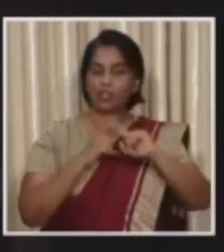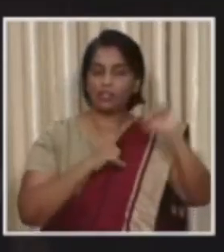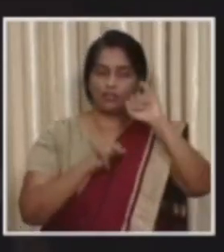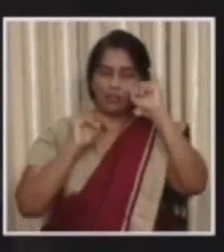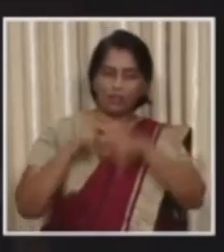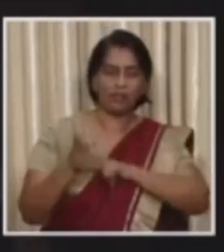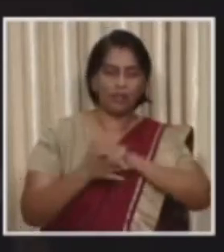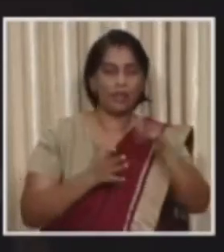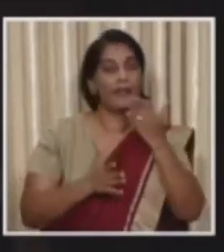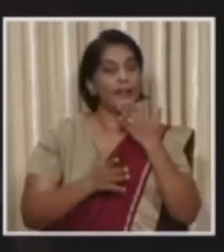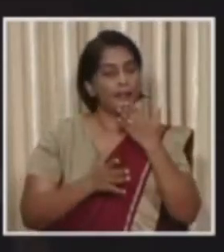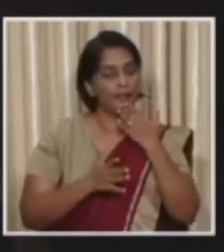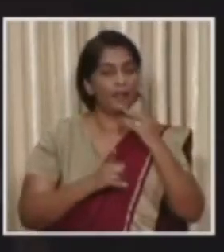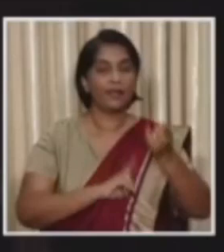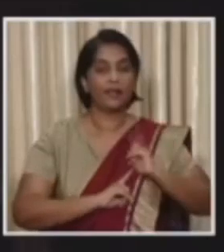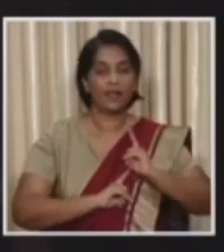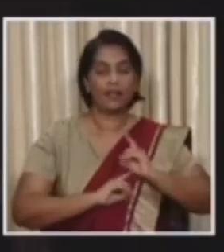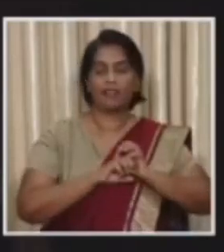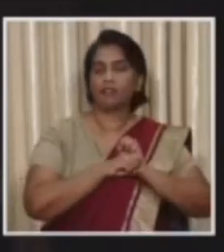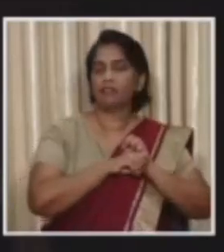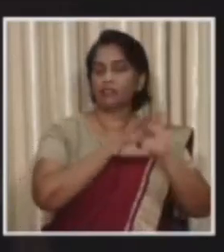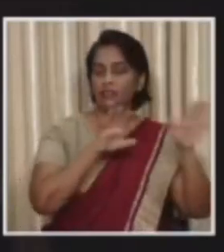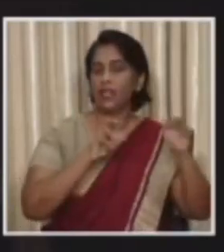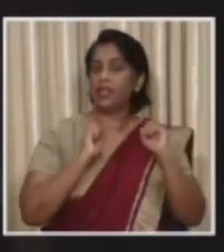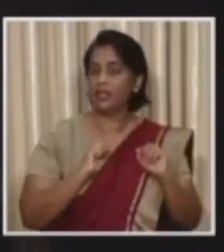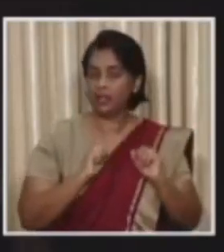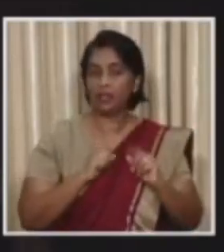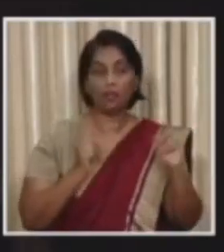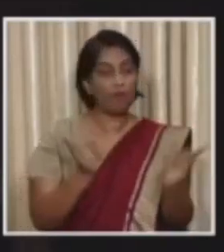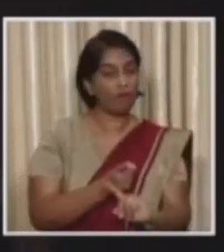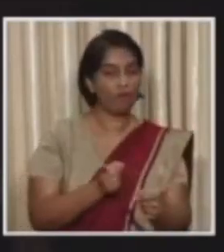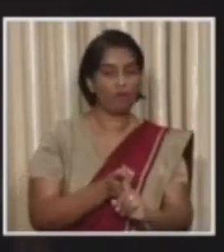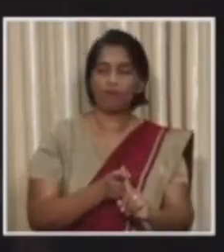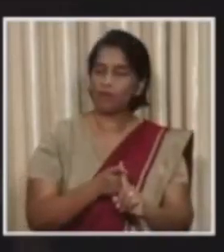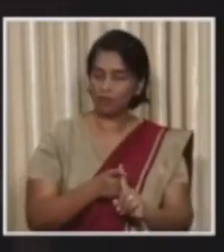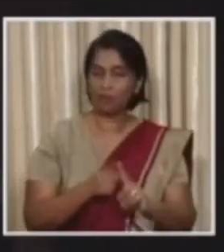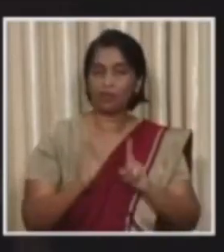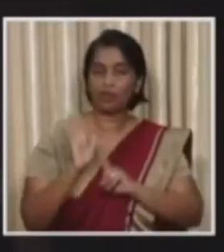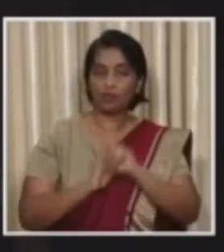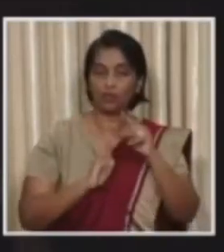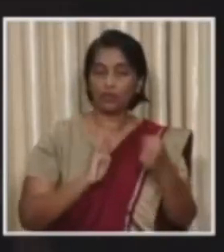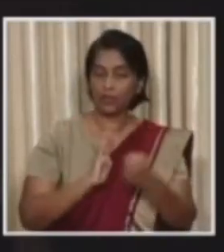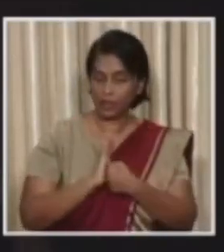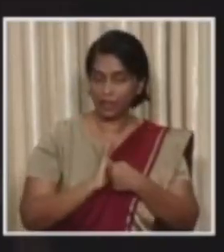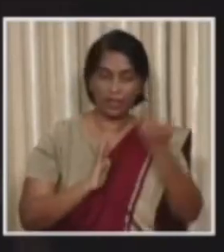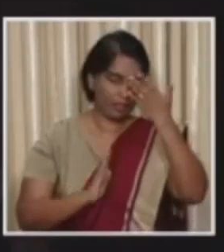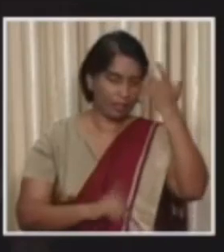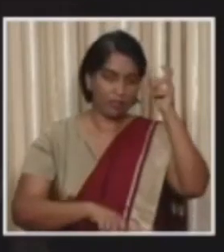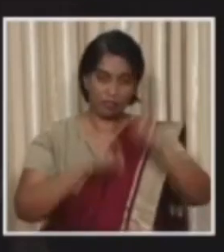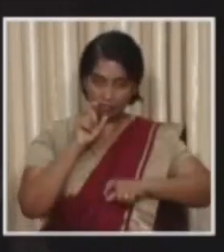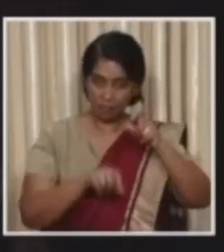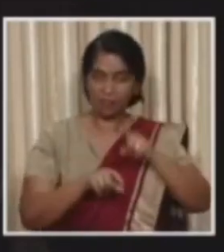ගිහිල්ලා ඇමරිකාව කැනඩාව බිහි කළා. ඇයි? යුද්ධ කාලයේදී උතුරු නැගෙන හිටපු දෙමළ